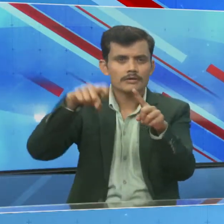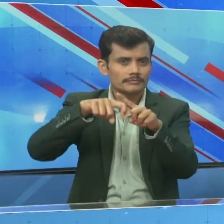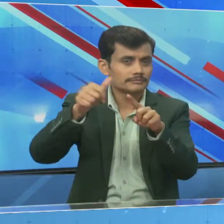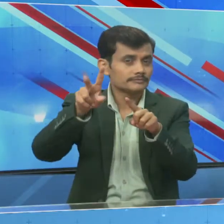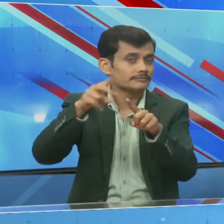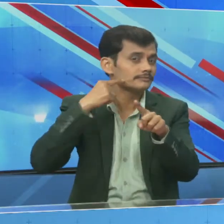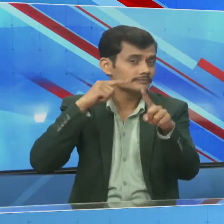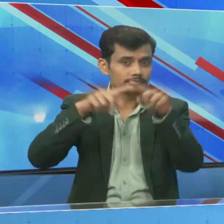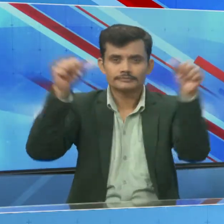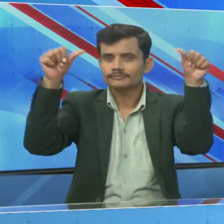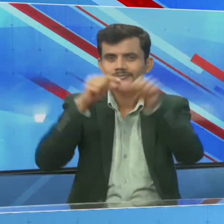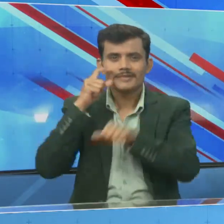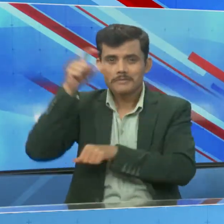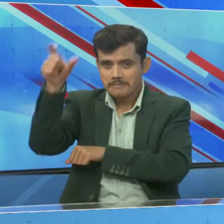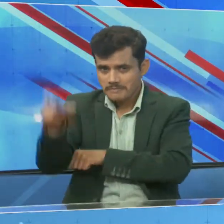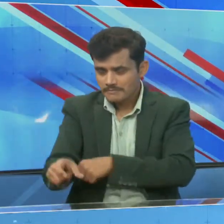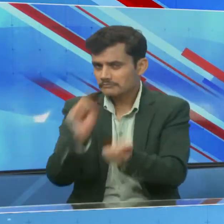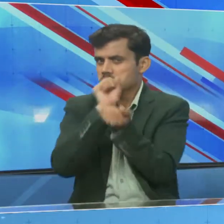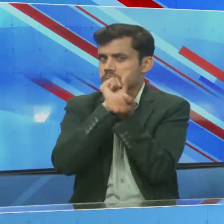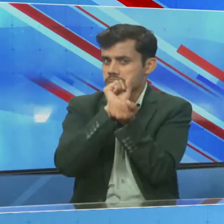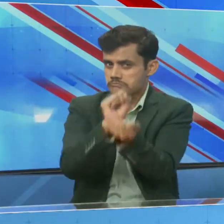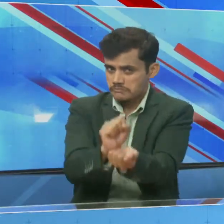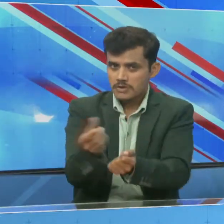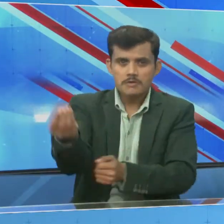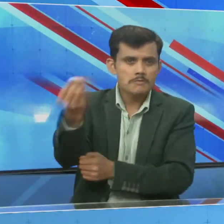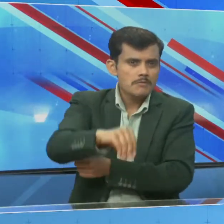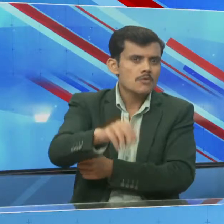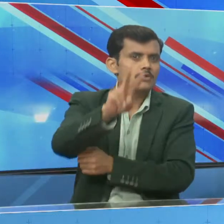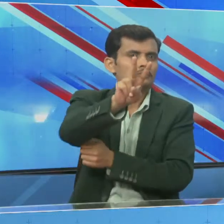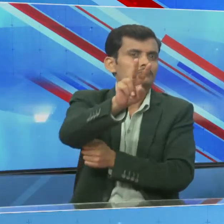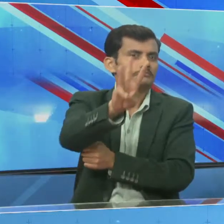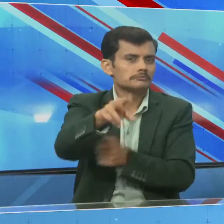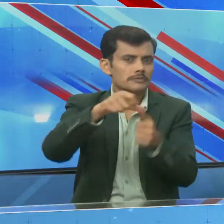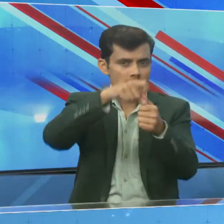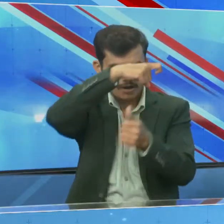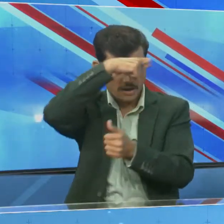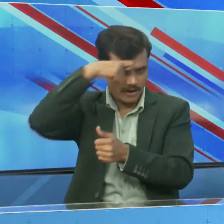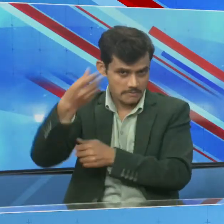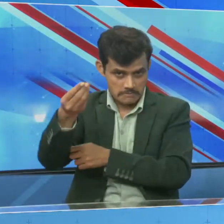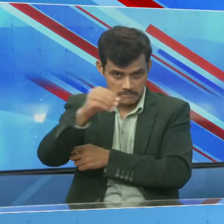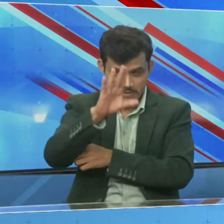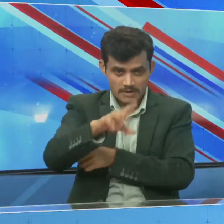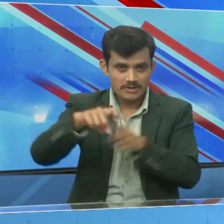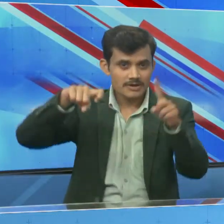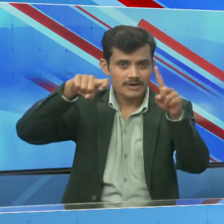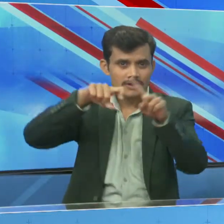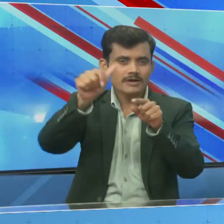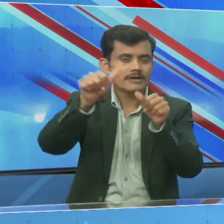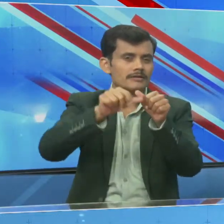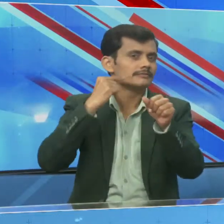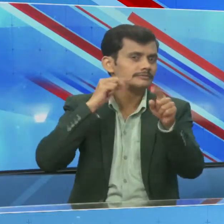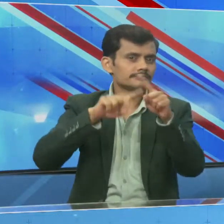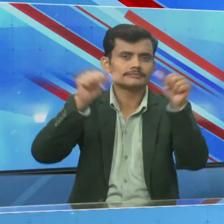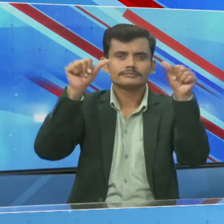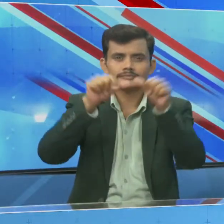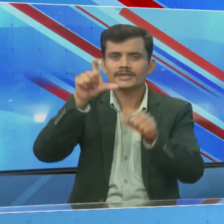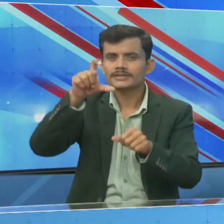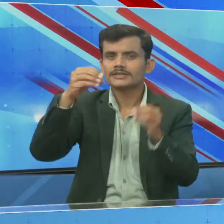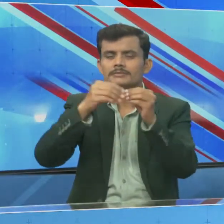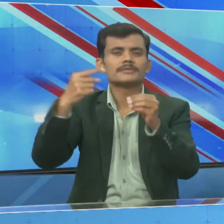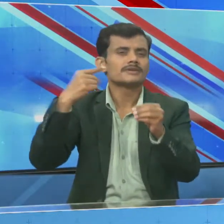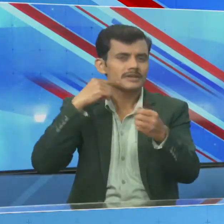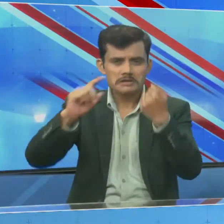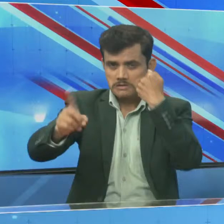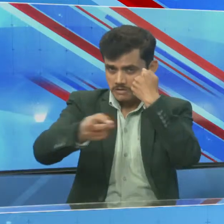के कविता की न्यायिक हिरासत 23 अप्रैल तक बढ़ा दी है। कविता की सीबीआई रिमांड का आज आखिरी दिन